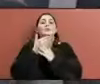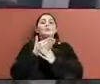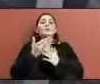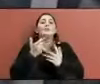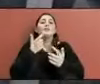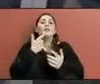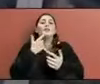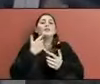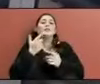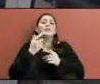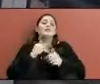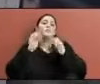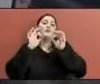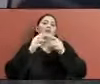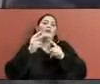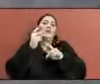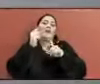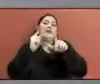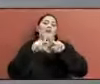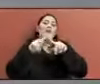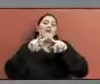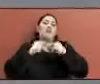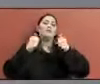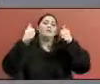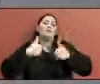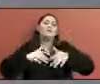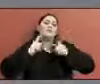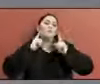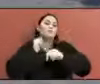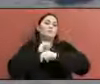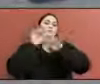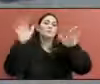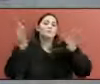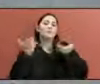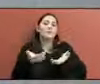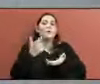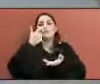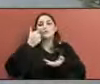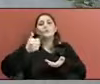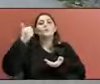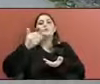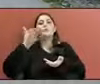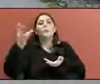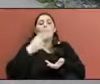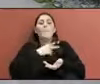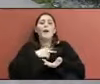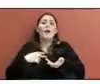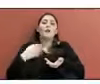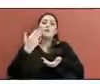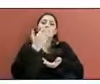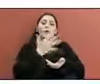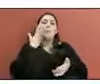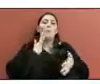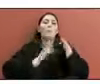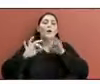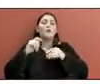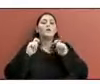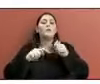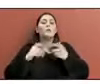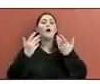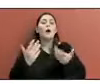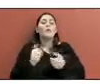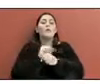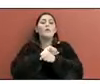ilan edilmişti ve bu noktada çok ciddi çalışmalar müdürlüğümüz tarafından da belediyemiz tarafından da planlanmıştı ama